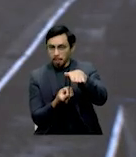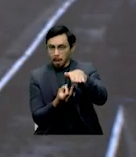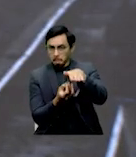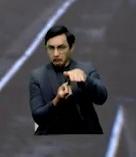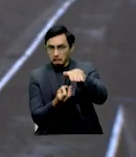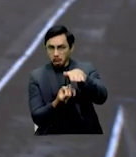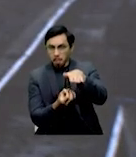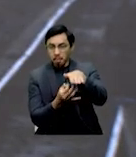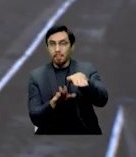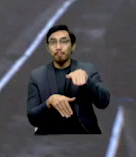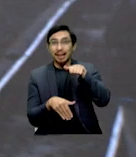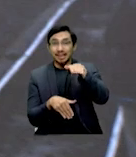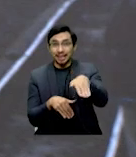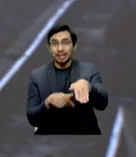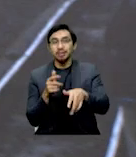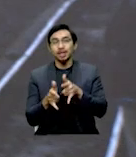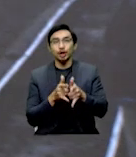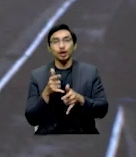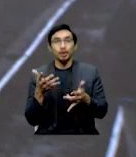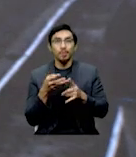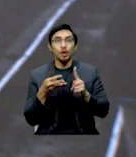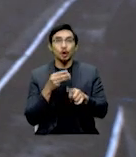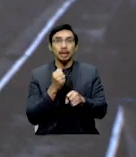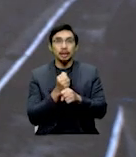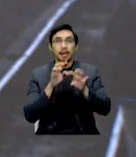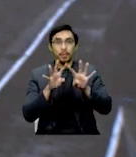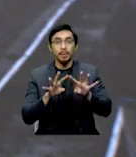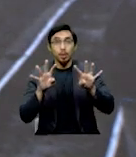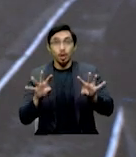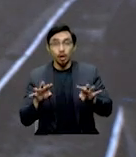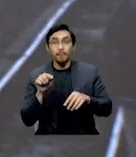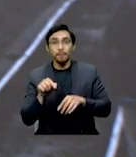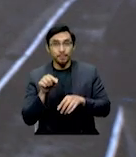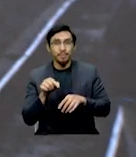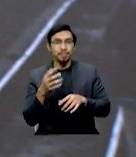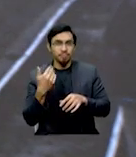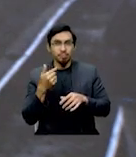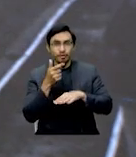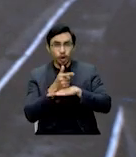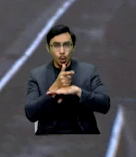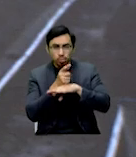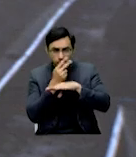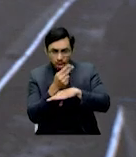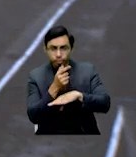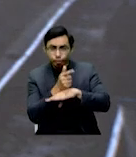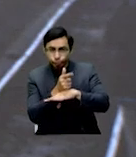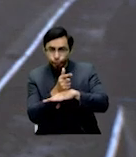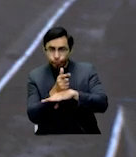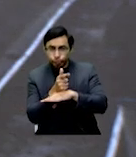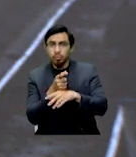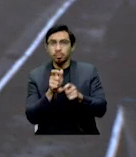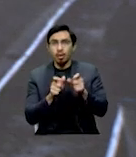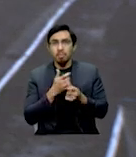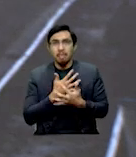percikan api saat berhenti di stasiun Bojong Gede Kabupaten Bogor insiden ini sempat terekam video amatir dan membuat panik